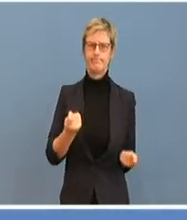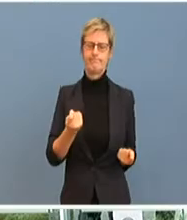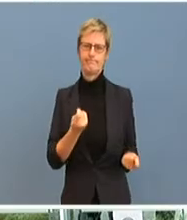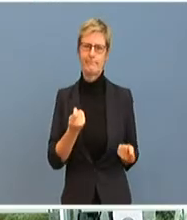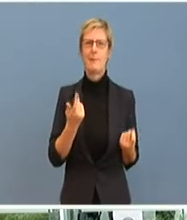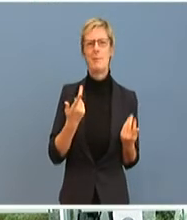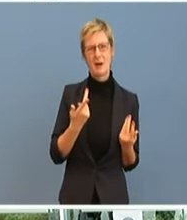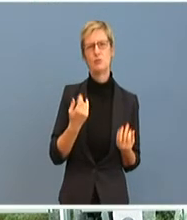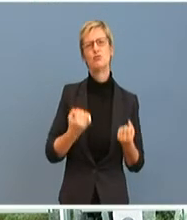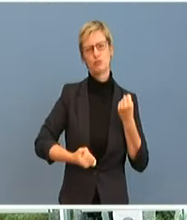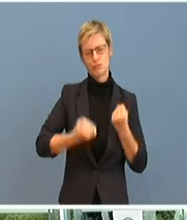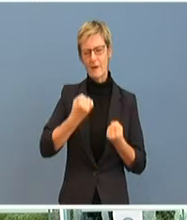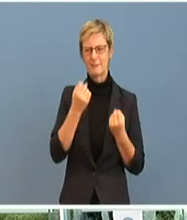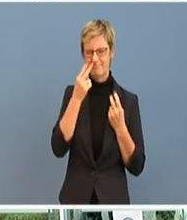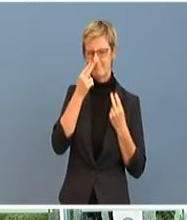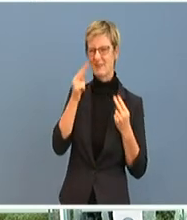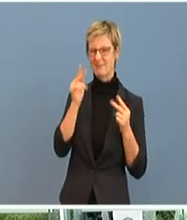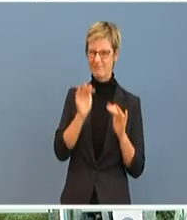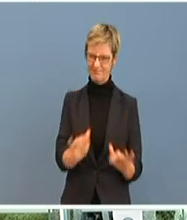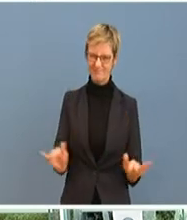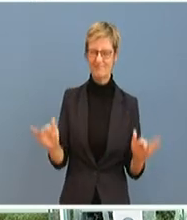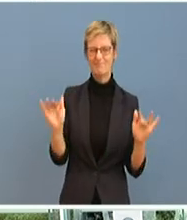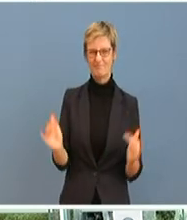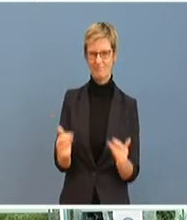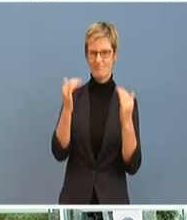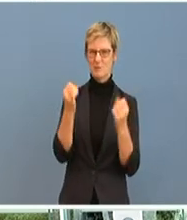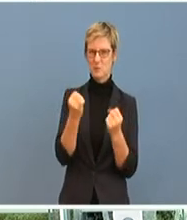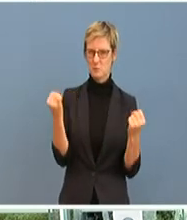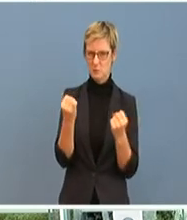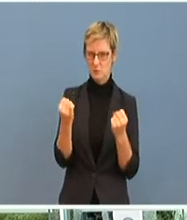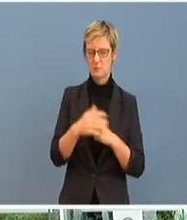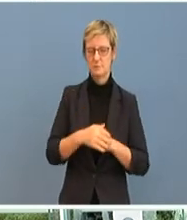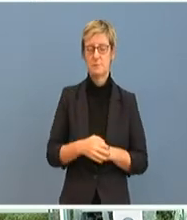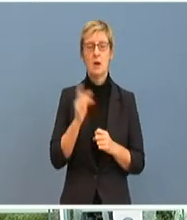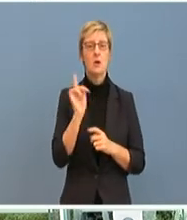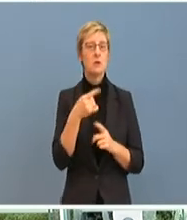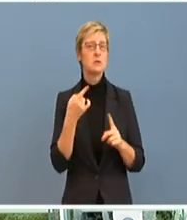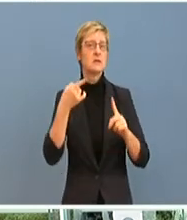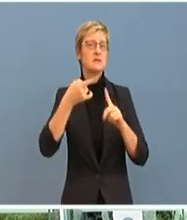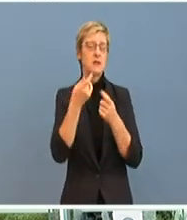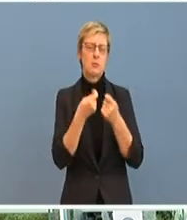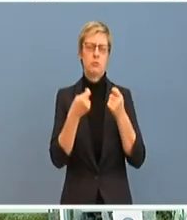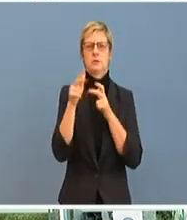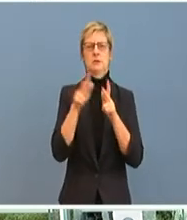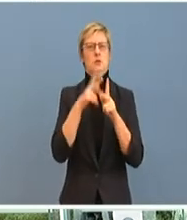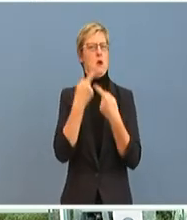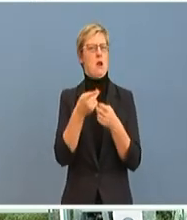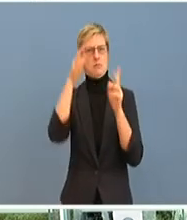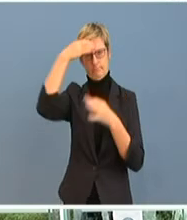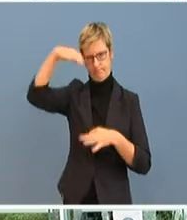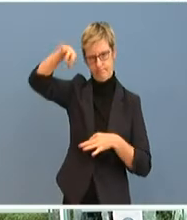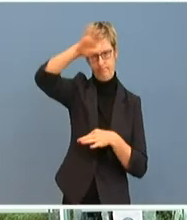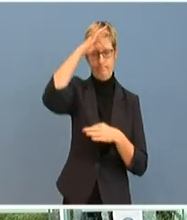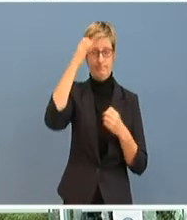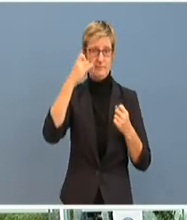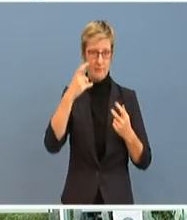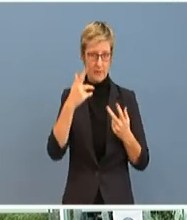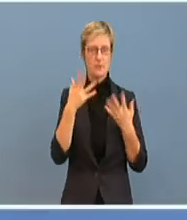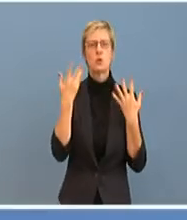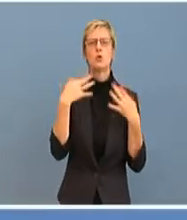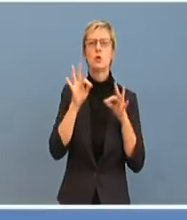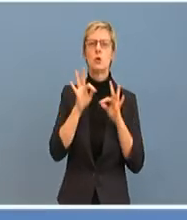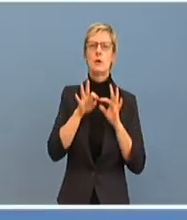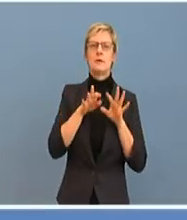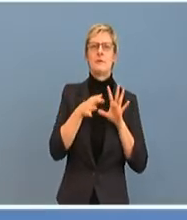Pandemie. Unser Ziel muss bleiben, und auch da ist die Bundesregierung absolut einig, die Infektionsfälle